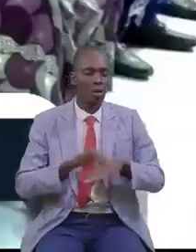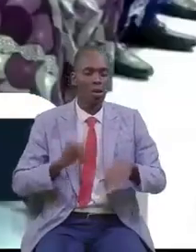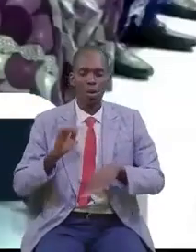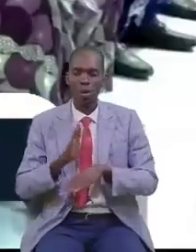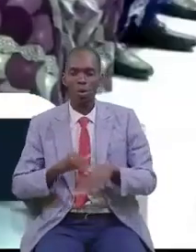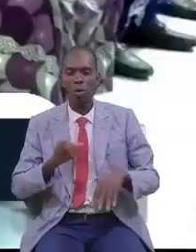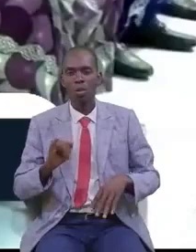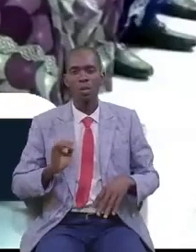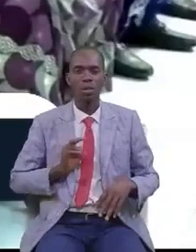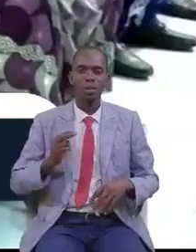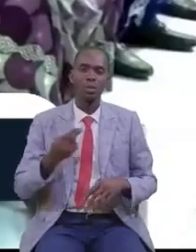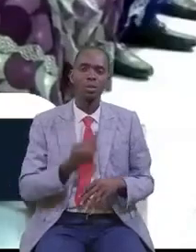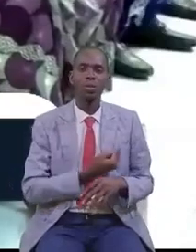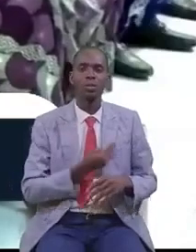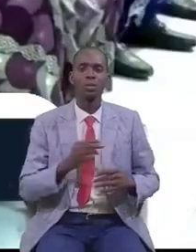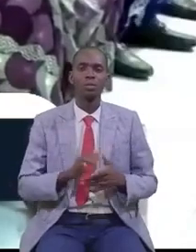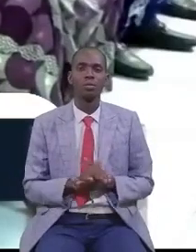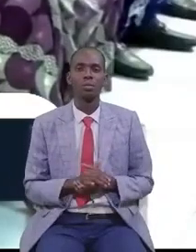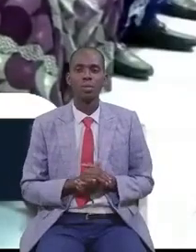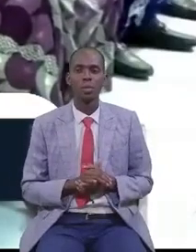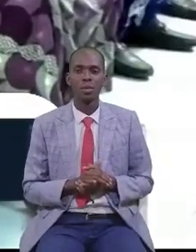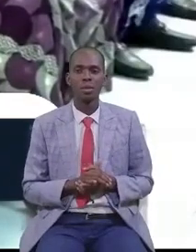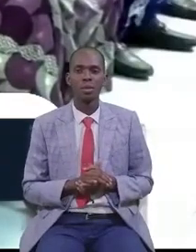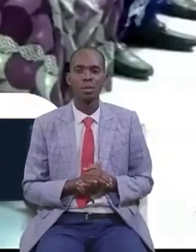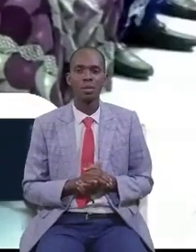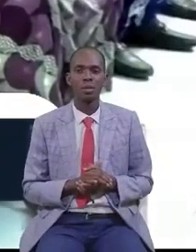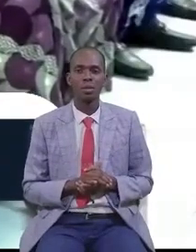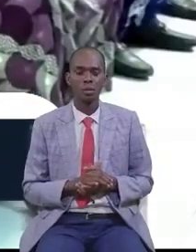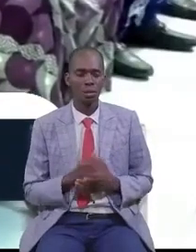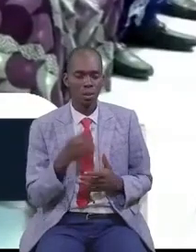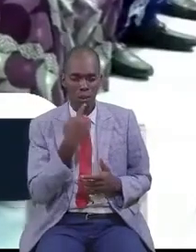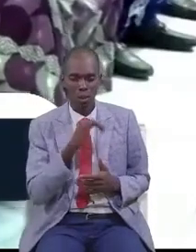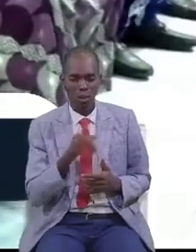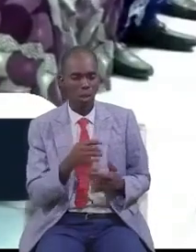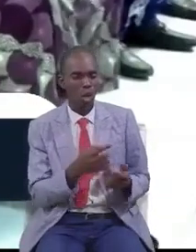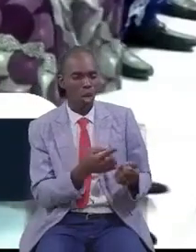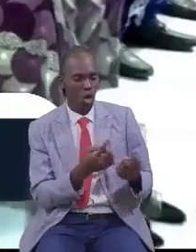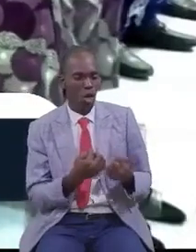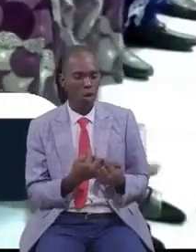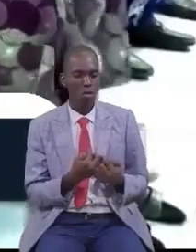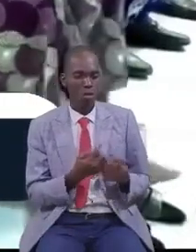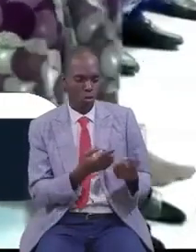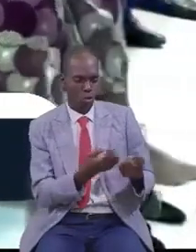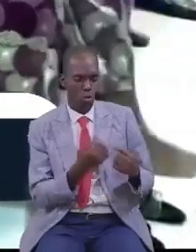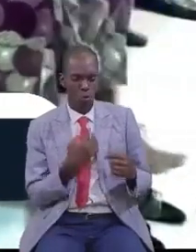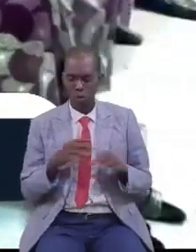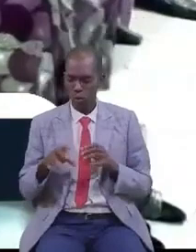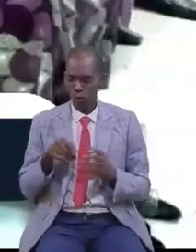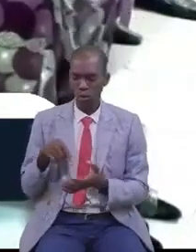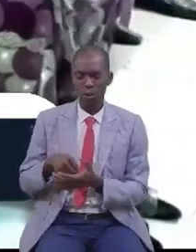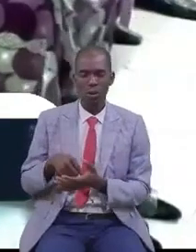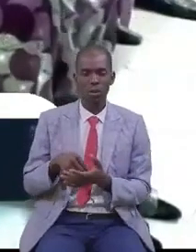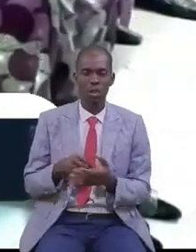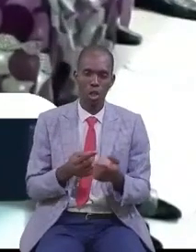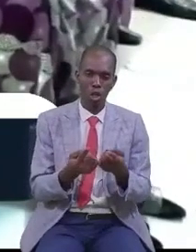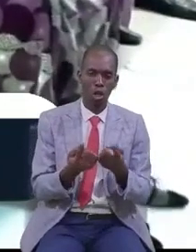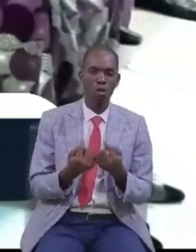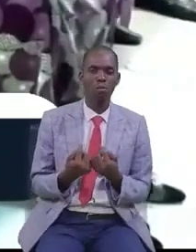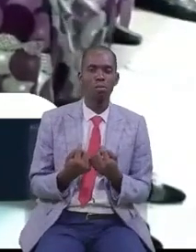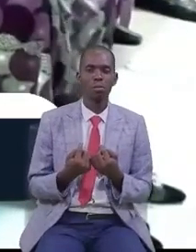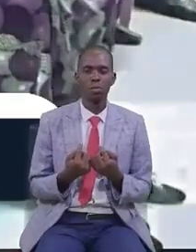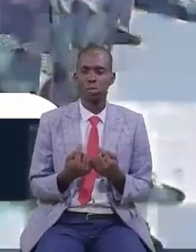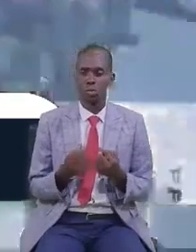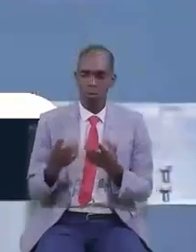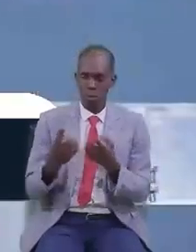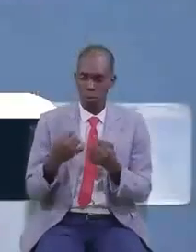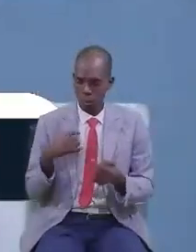us. భూమి మీద అనేక స్వరాలు మనల్ని పిలుస్తూ ఉంటాయి. Come. రండి అని పిలుస్తాయి. Come and do this. రండి ఇది చేయండి అంటాయి. రండి. Come